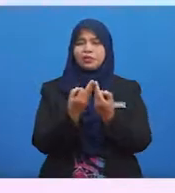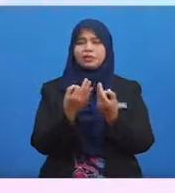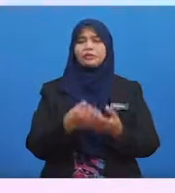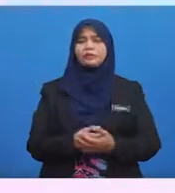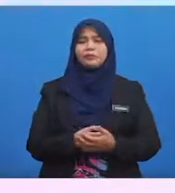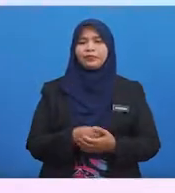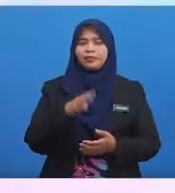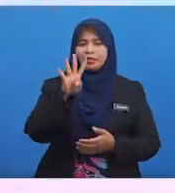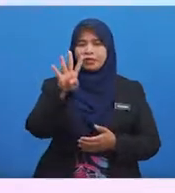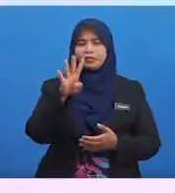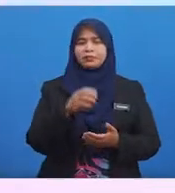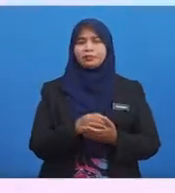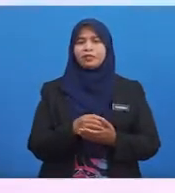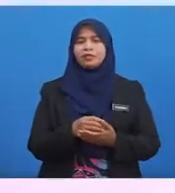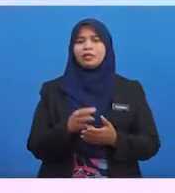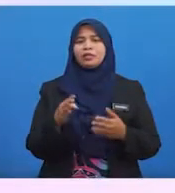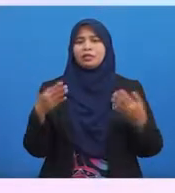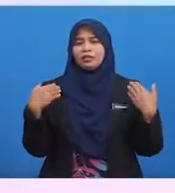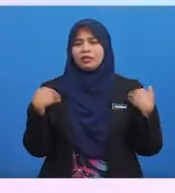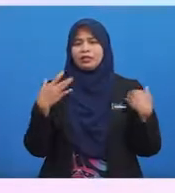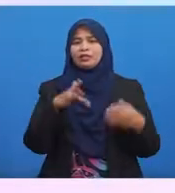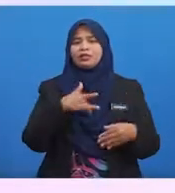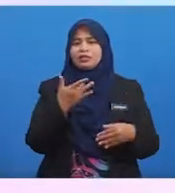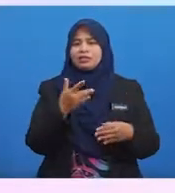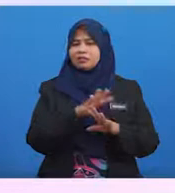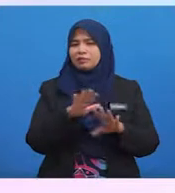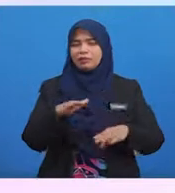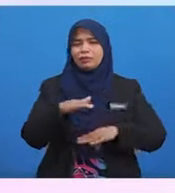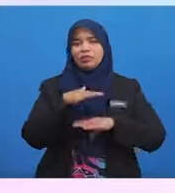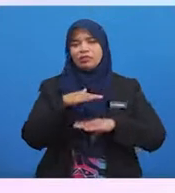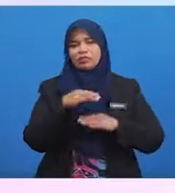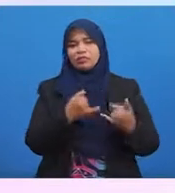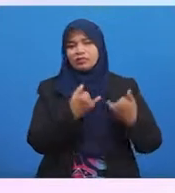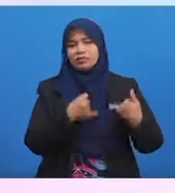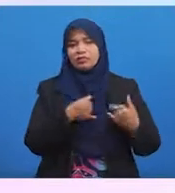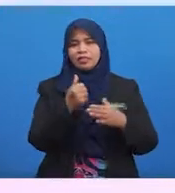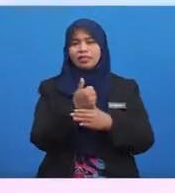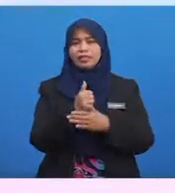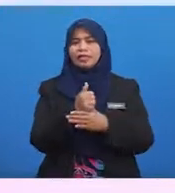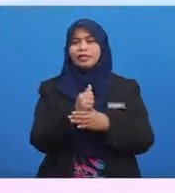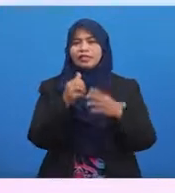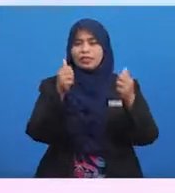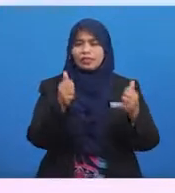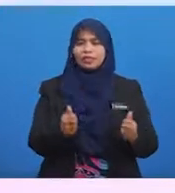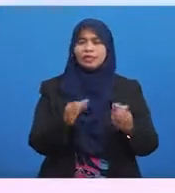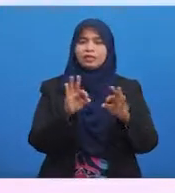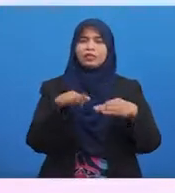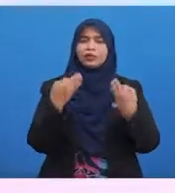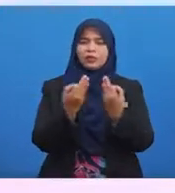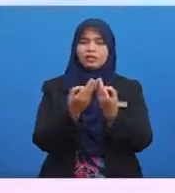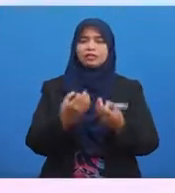keempat wujud perasaan tidak puas hati antara Hadi keluarga